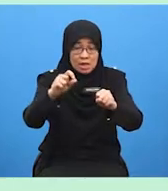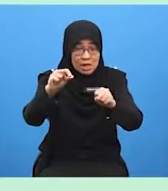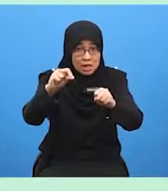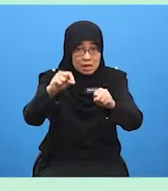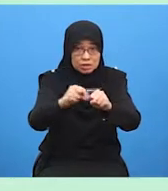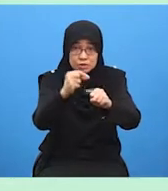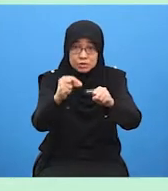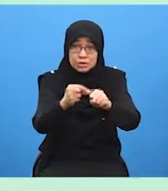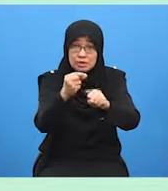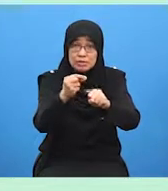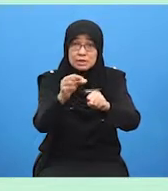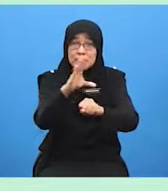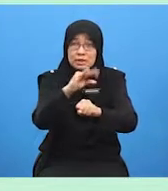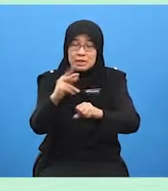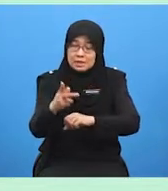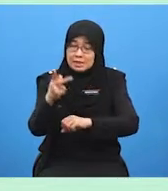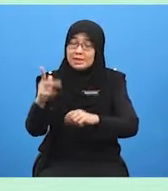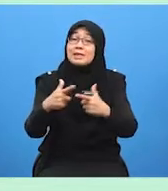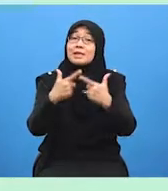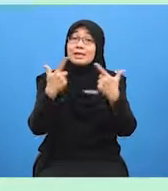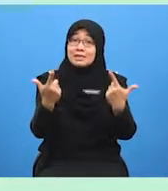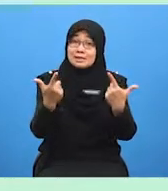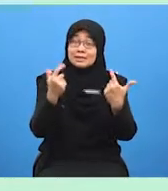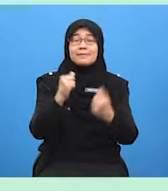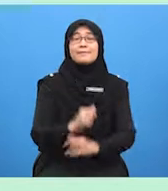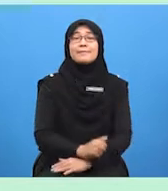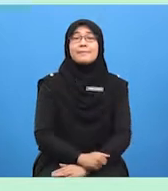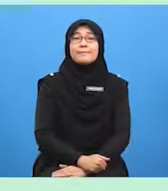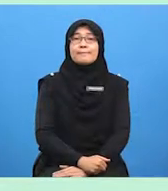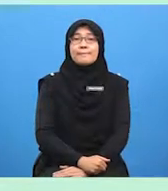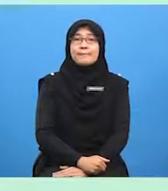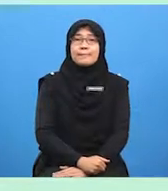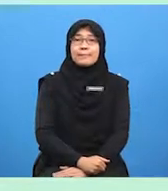dan juga kaedah-kaedah lain.